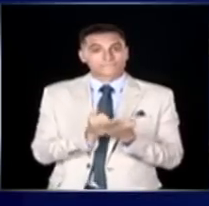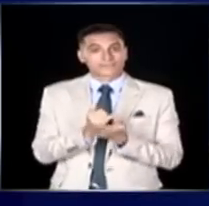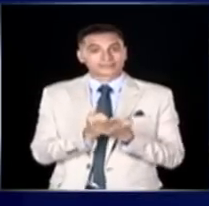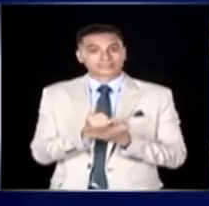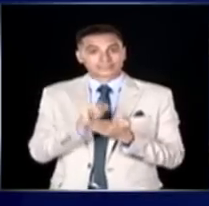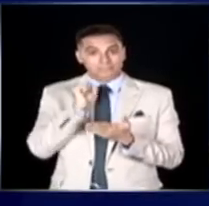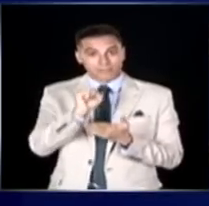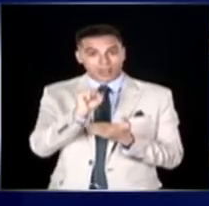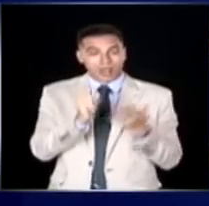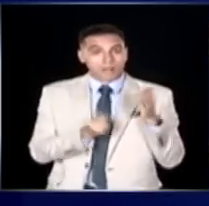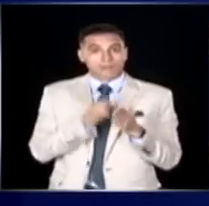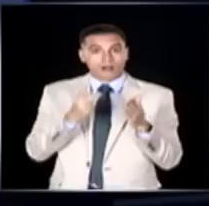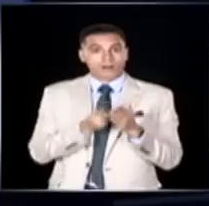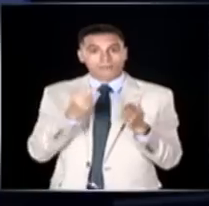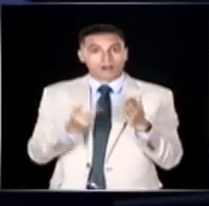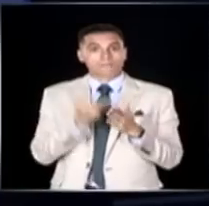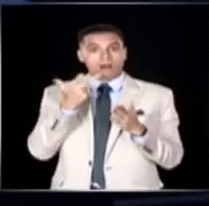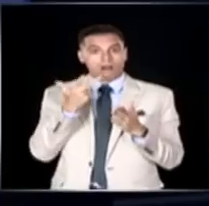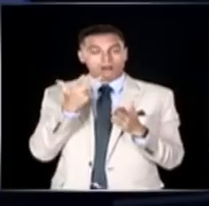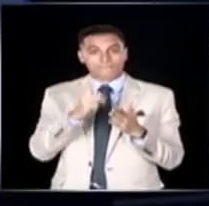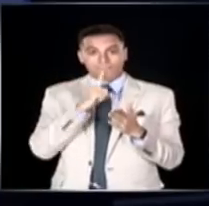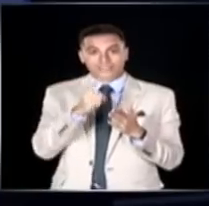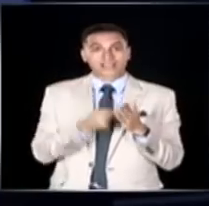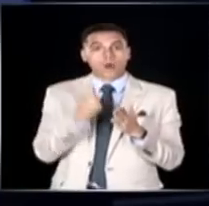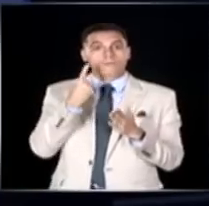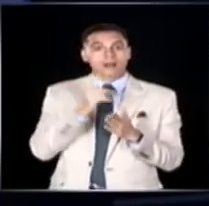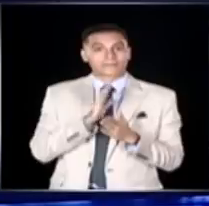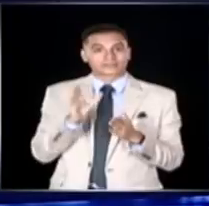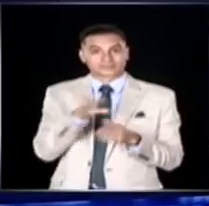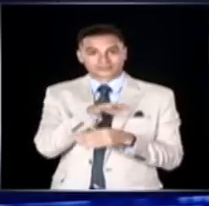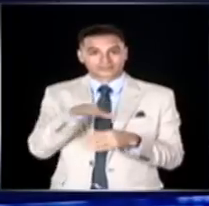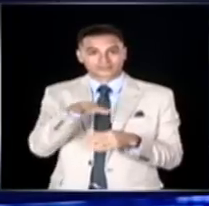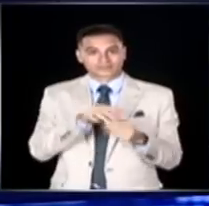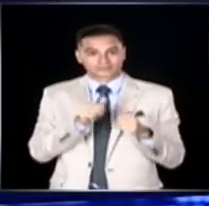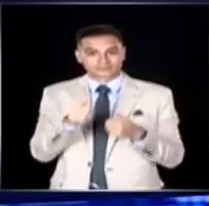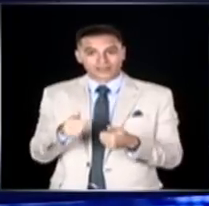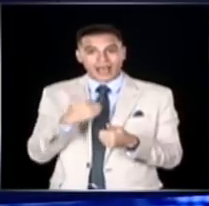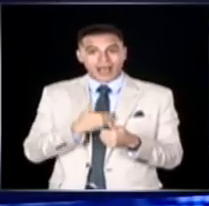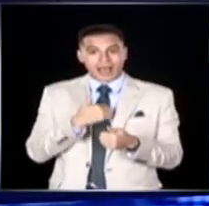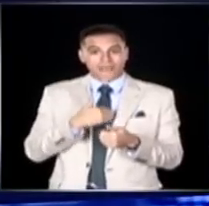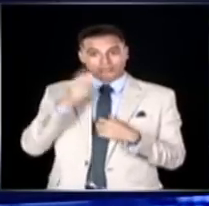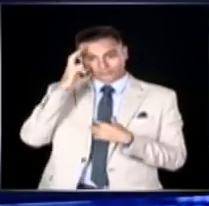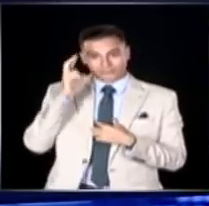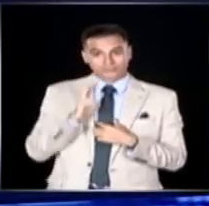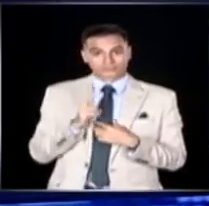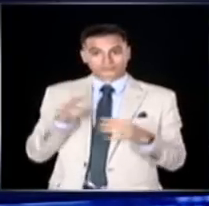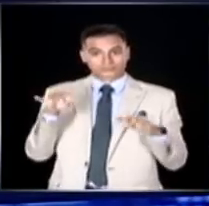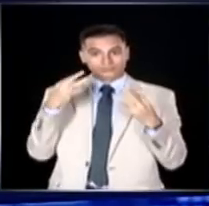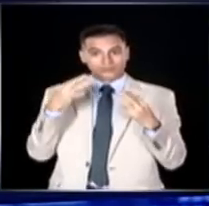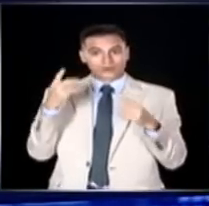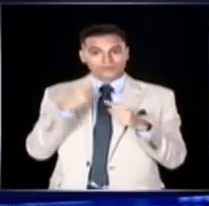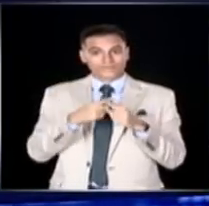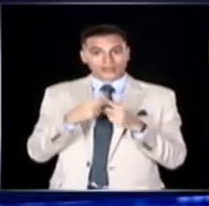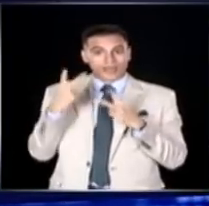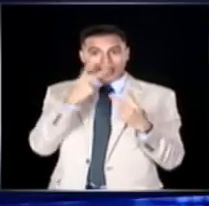مرة، ولكن انتوا لأول مرة. احكي لي احساسك يا محمد. احساس برهبة الاستوديو وأول مرة اطلع في برنامج، ده كان